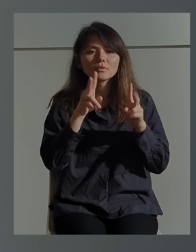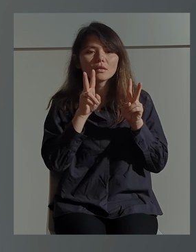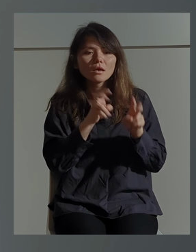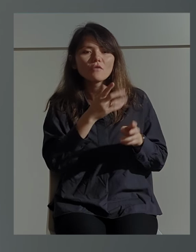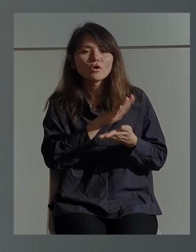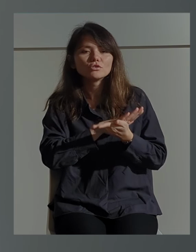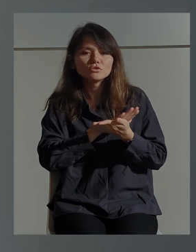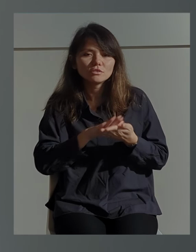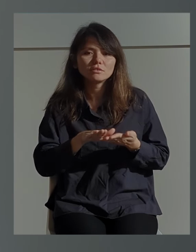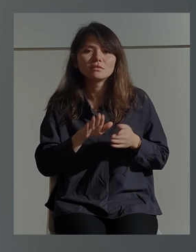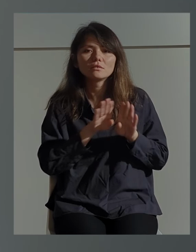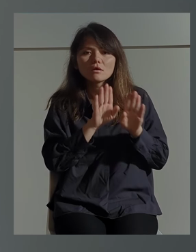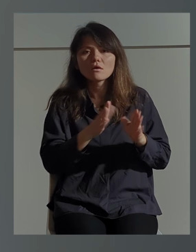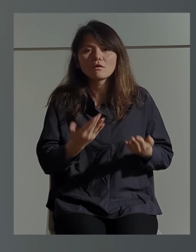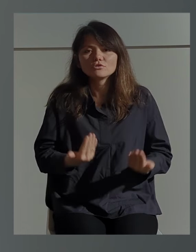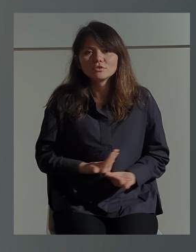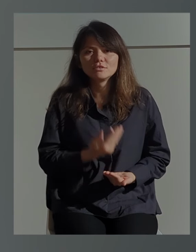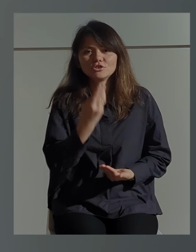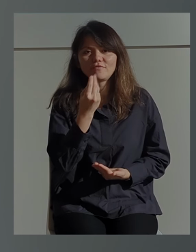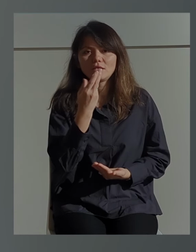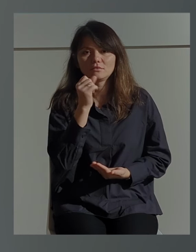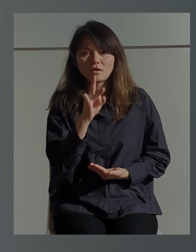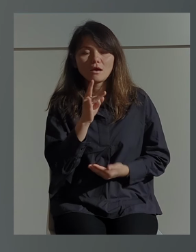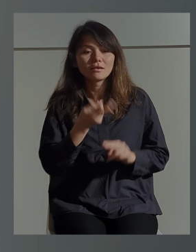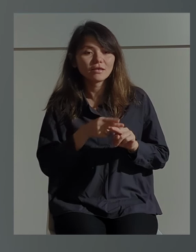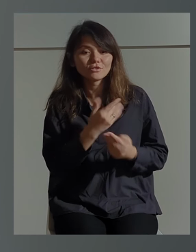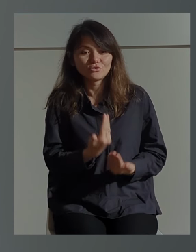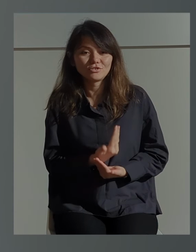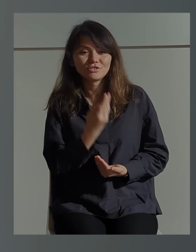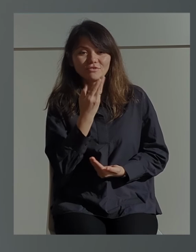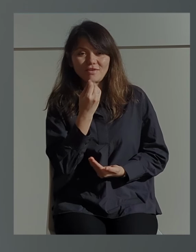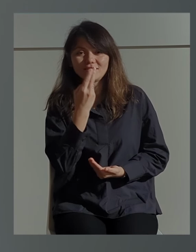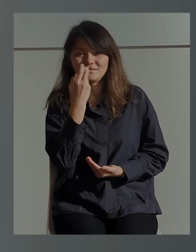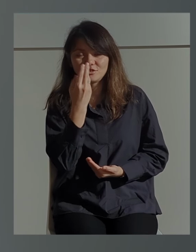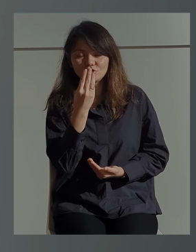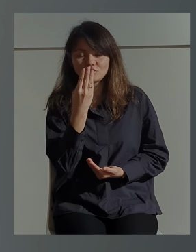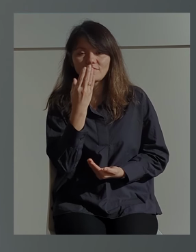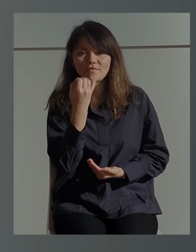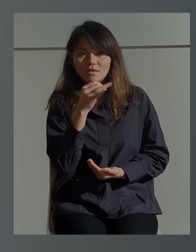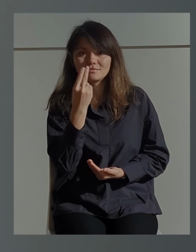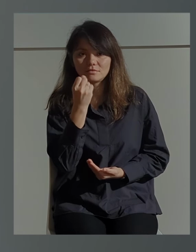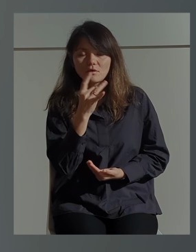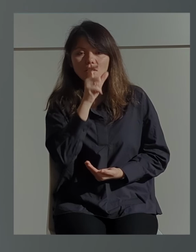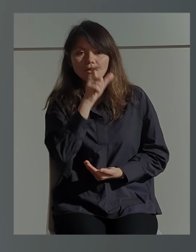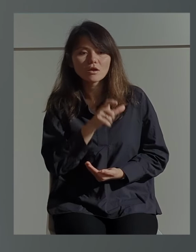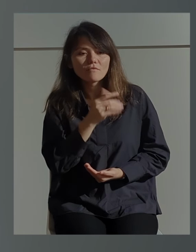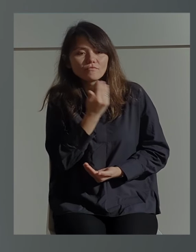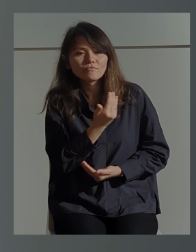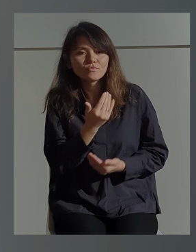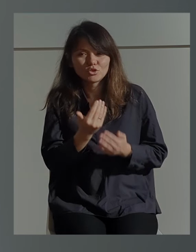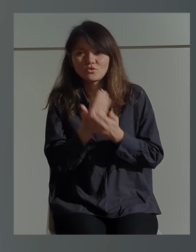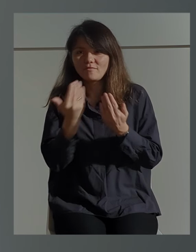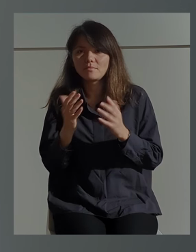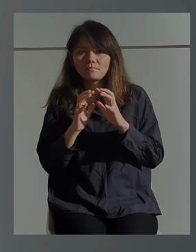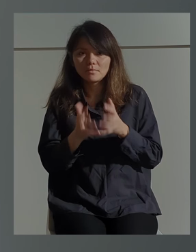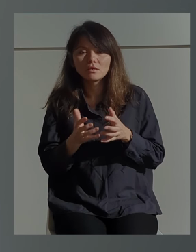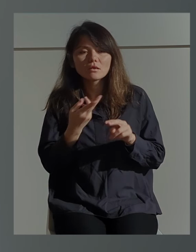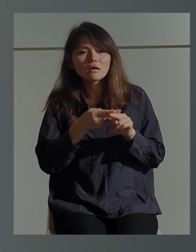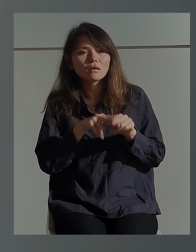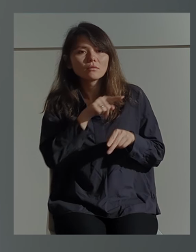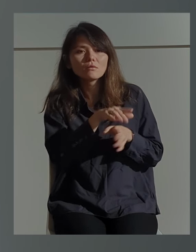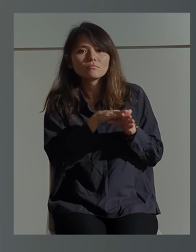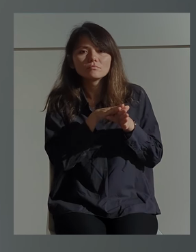его бытие швейцара и в этом бытие швейцара по крайней мере в своём мире он являет собой Абсолют